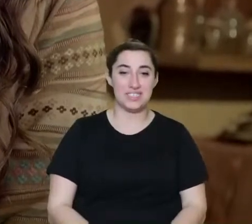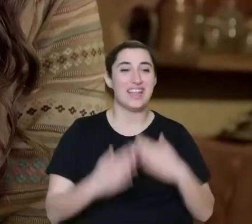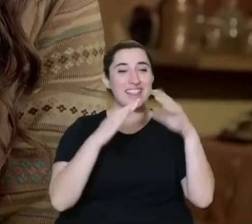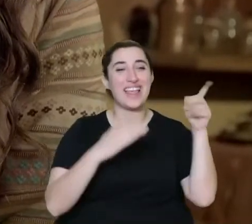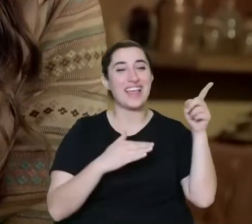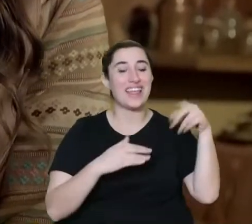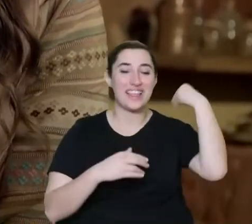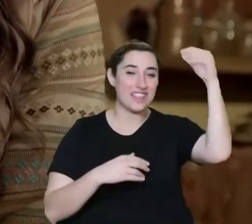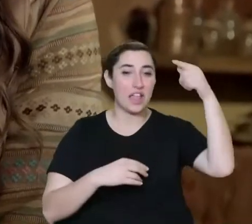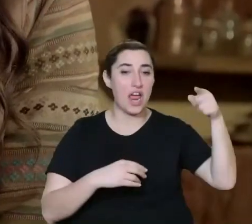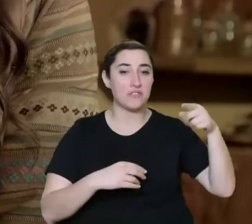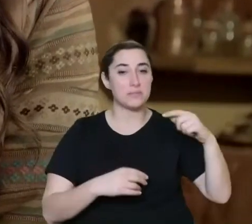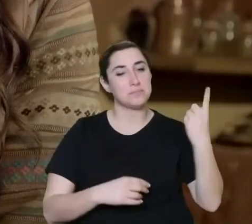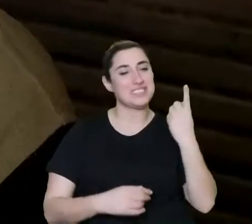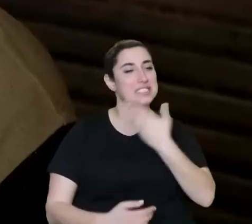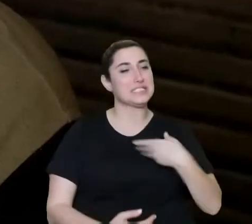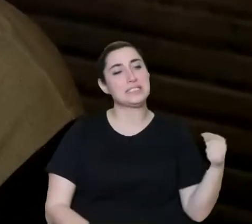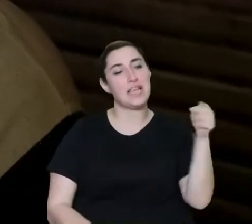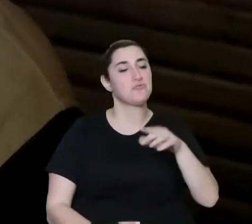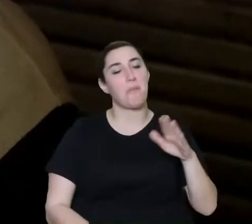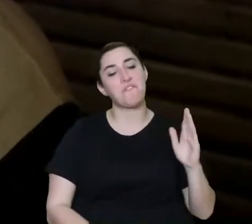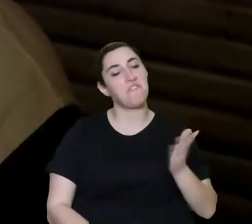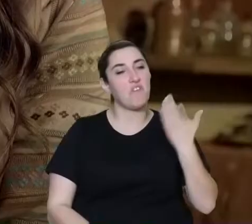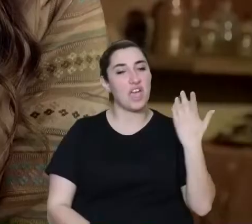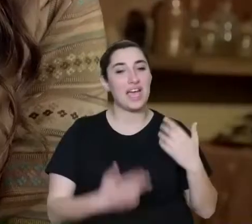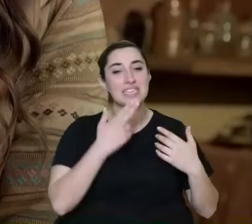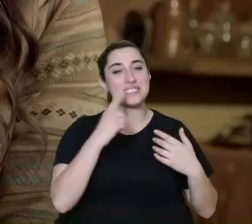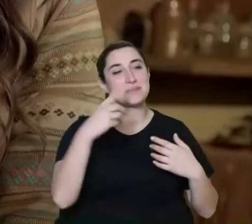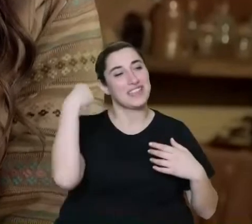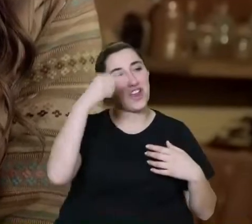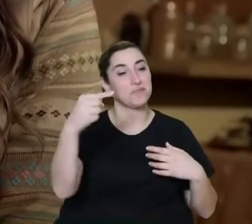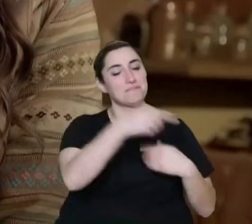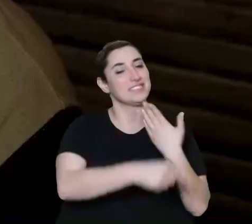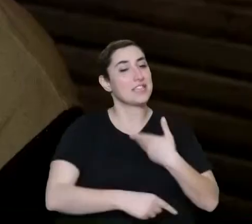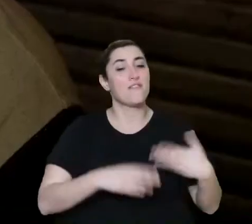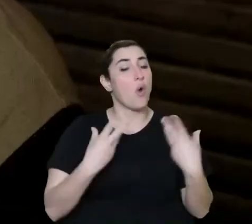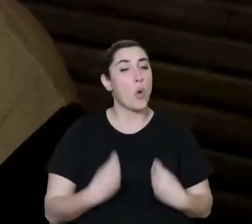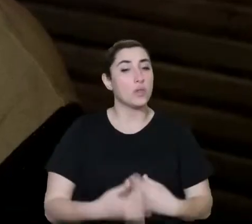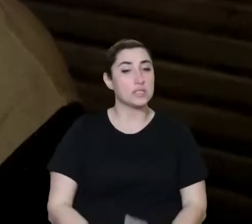Tekkedeki derviş birini sevse ya da kız bir derviş sevse...